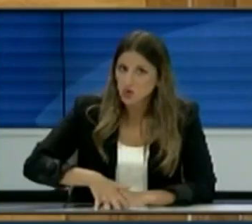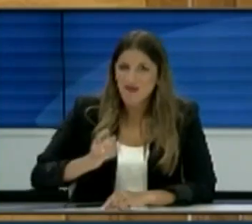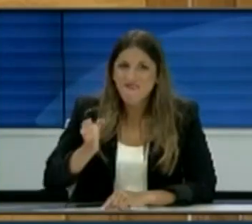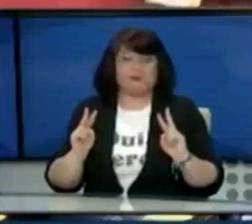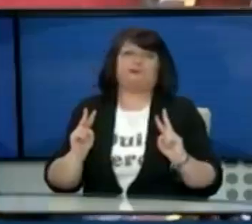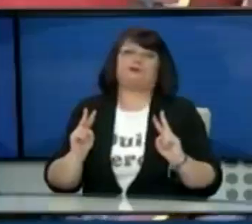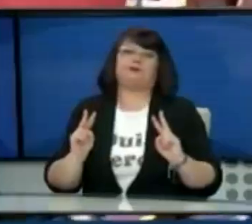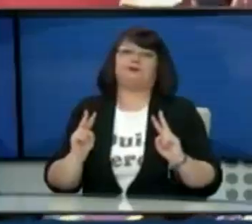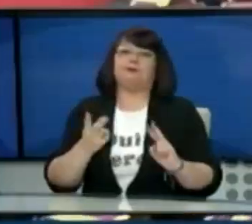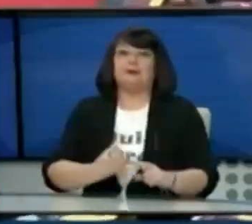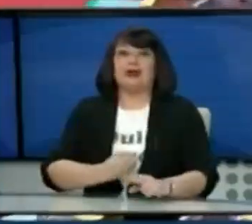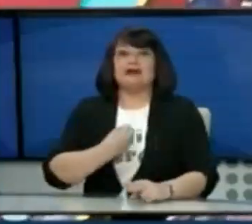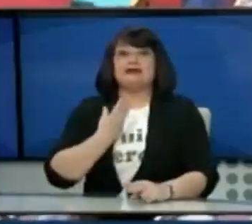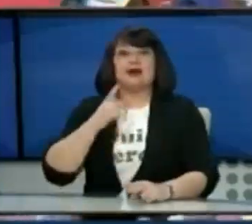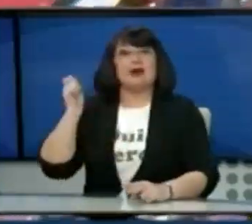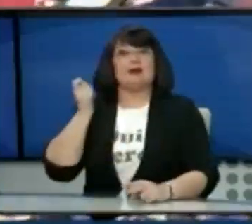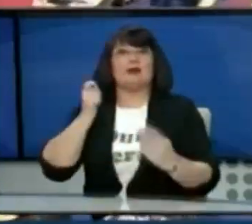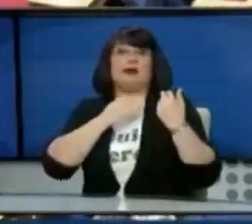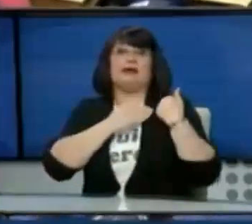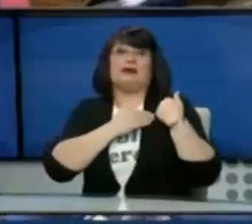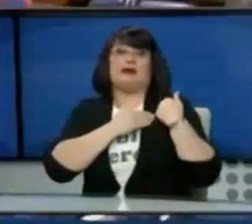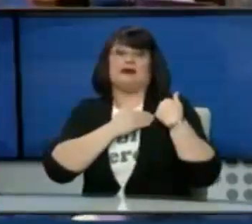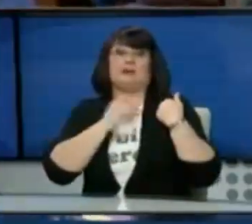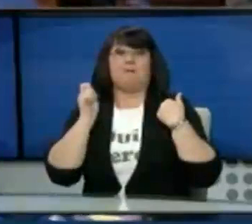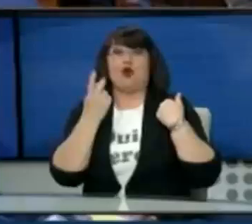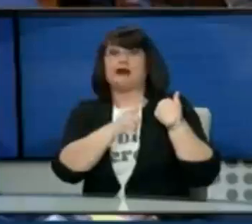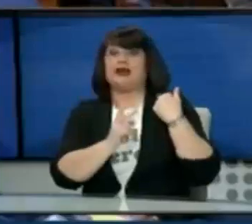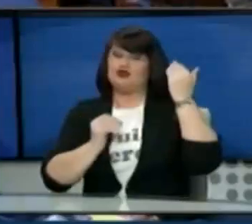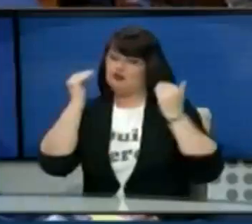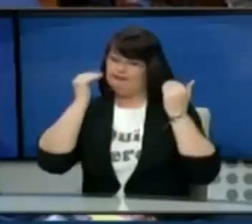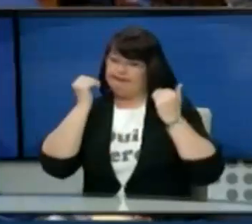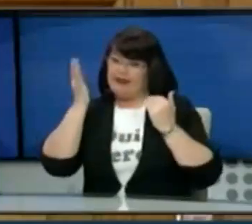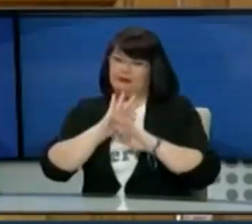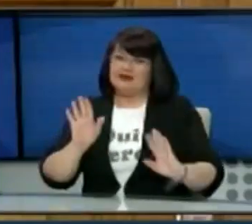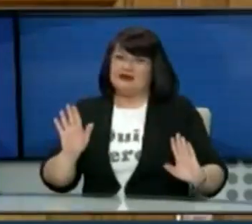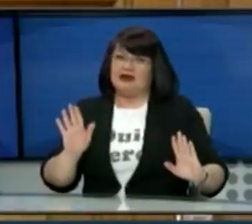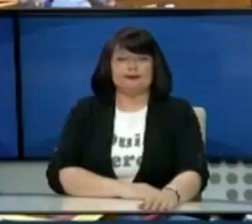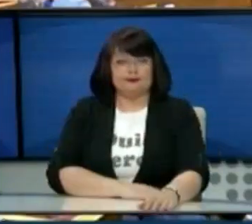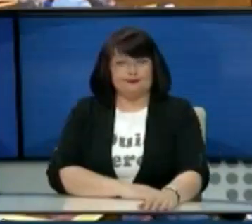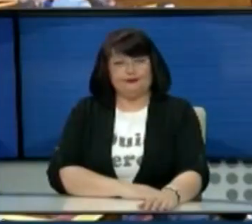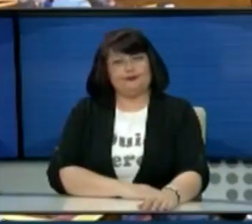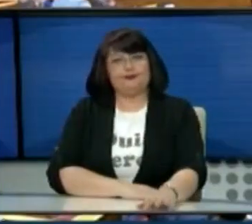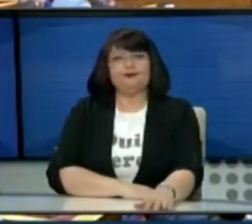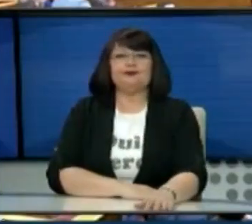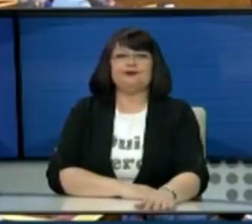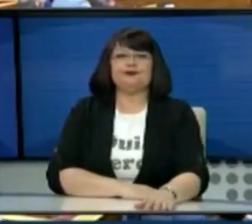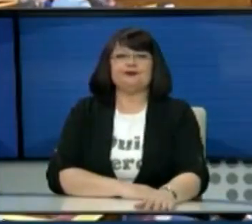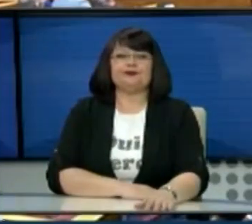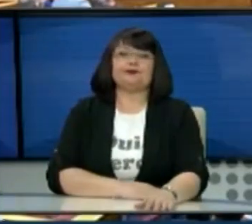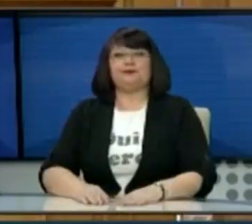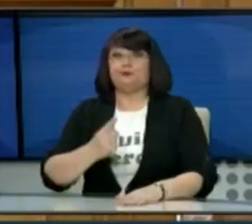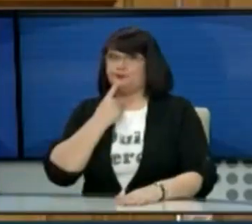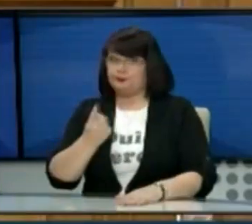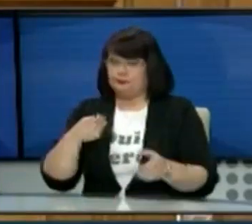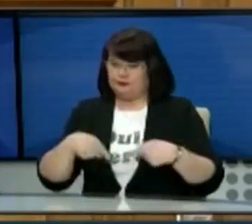ξεχάσει? Αισθάνομαι ότι έχω εθνική ευθύνη να αμφισβητώ την πολιτική σας, γιατί τη θεωρώ εθνικά επιζήμια. Ταυτόχρονα όμως